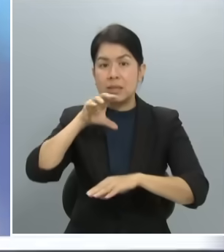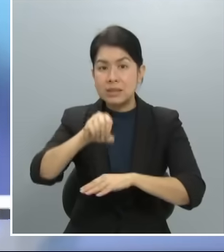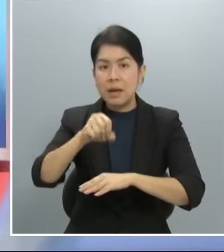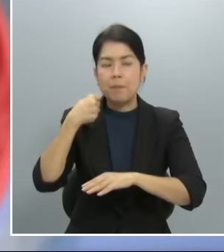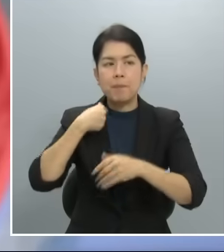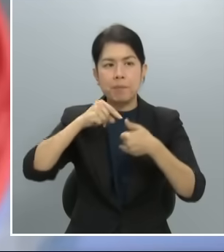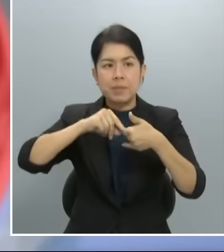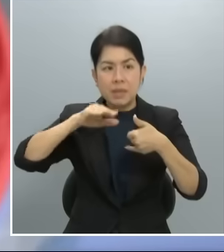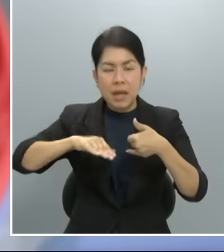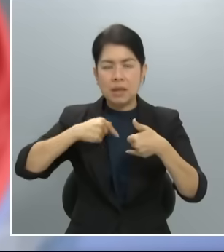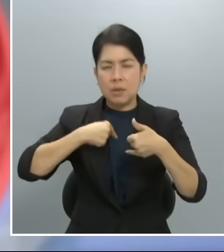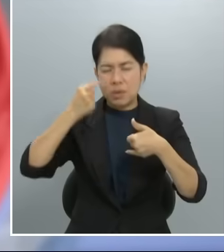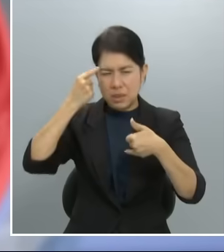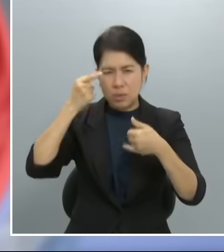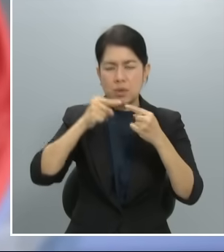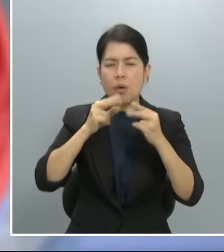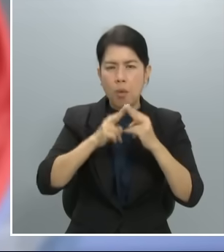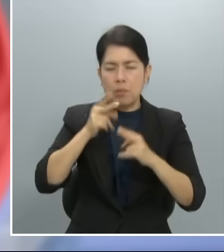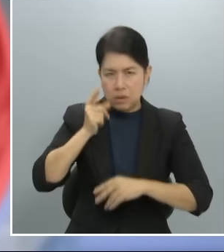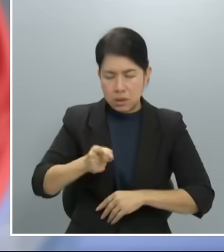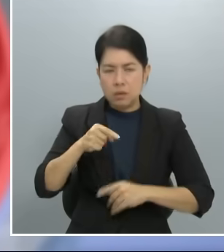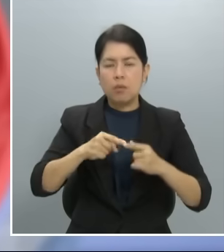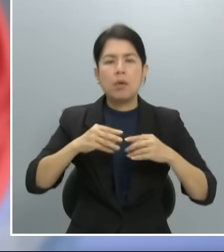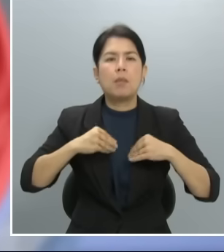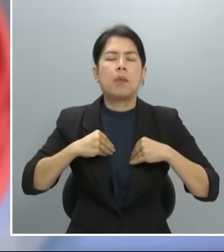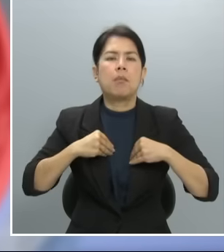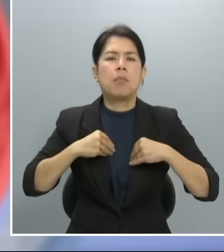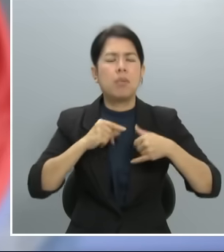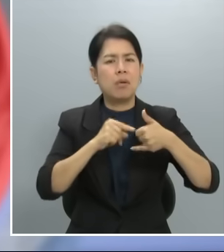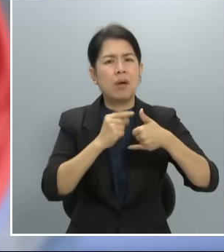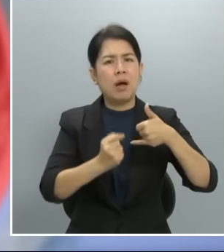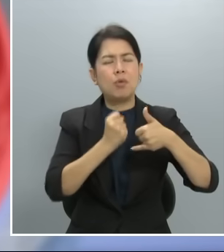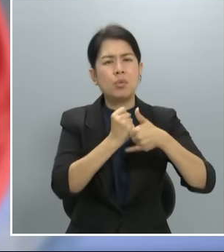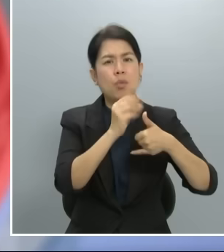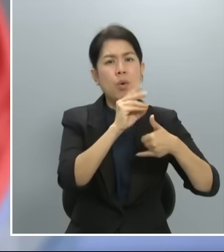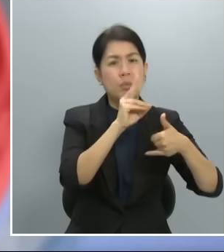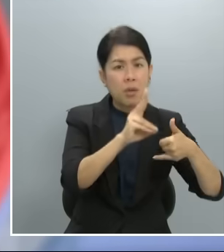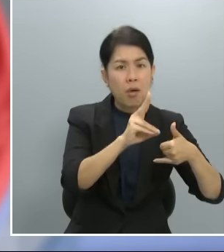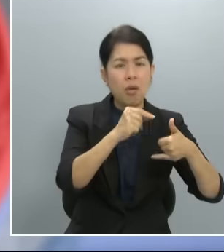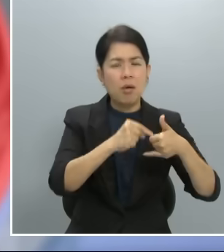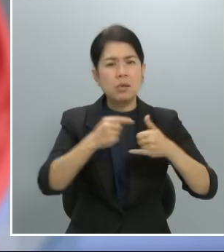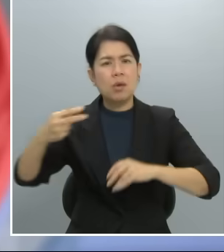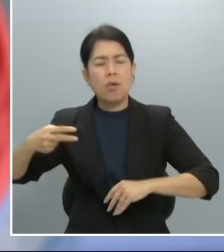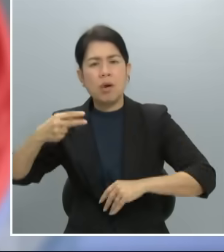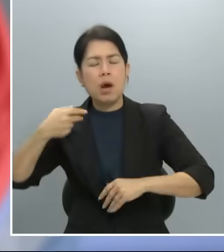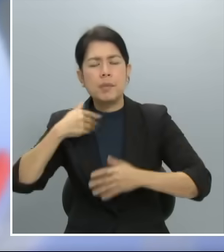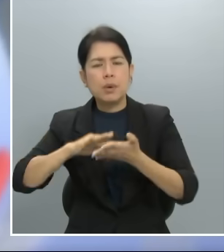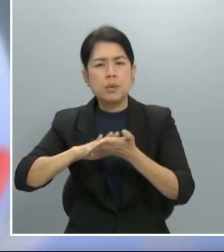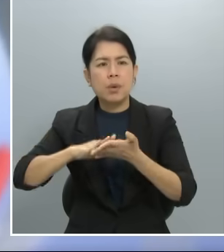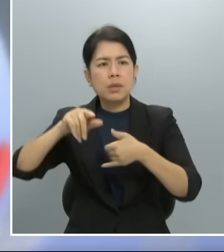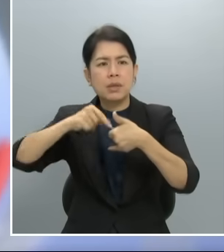จะล่วงละเมิดจริงๆนะฮะ62เด็กหญิงวัย 14ปีปัญหากลับหรือเปล่า